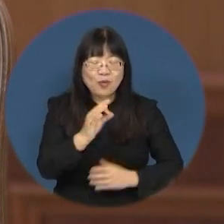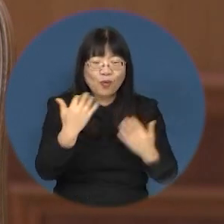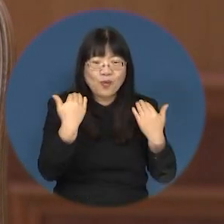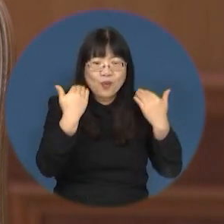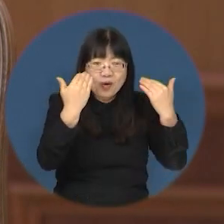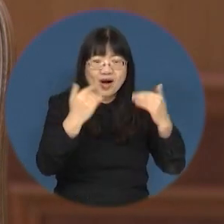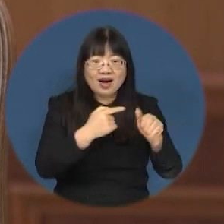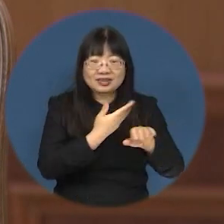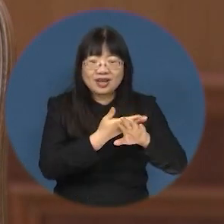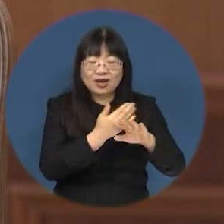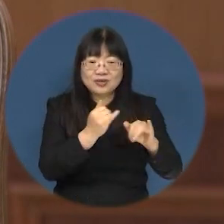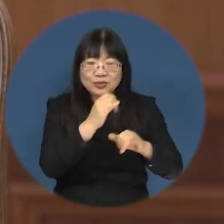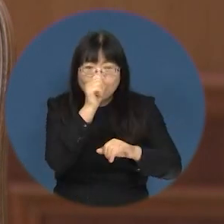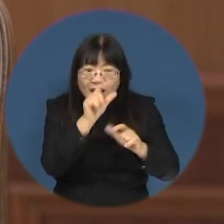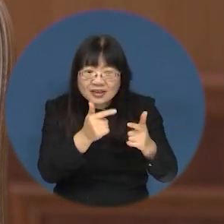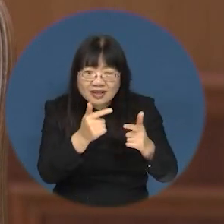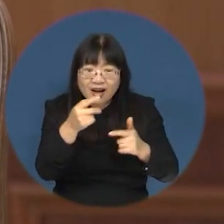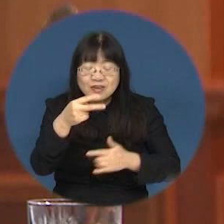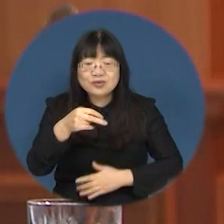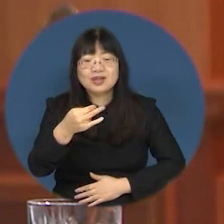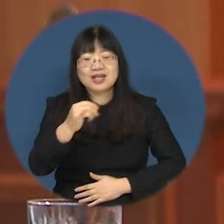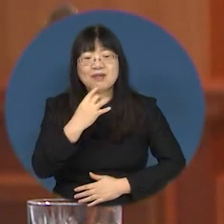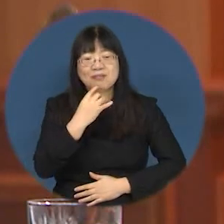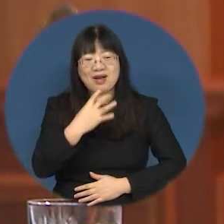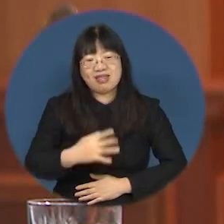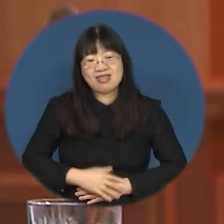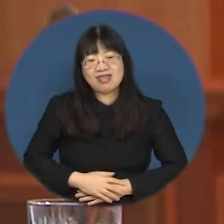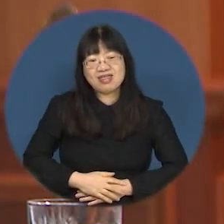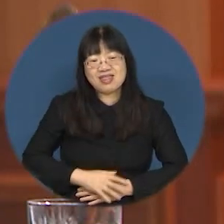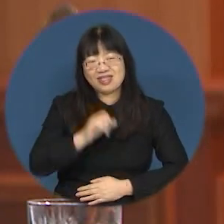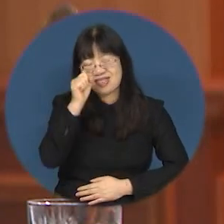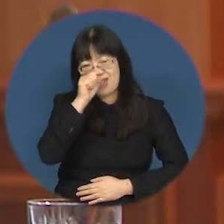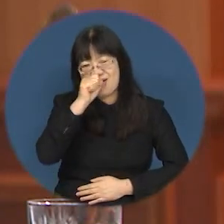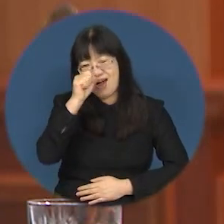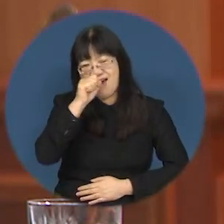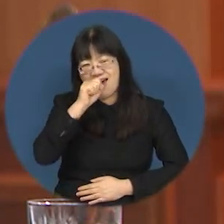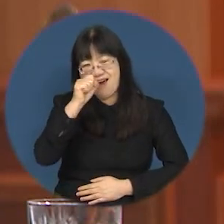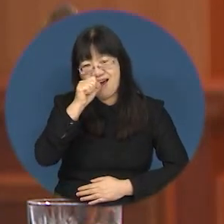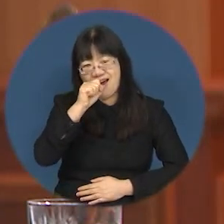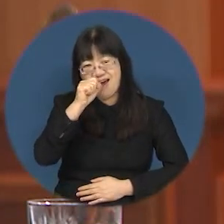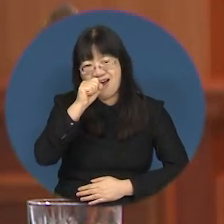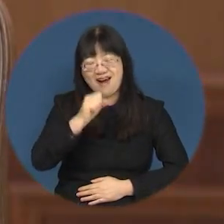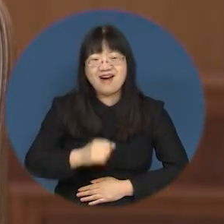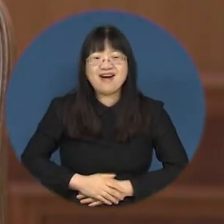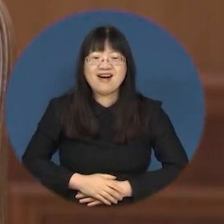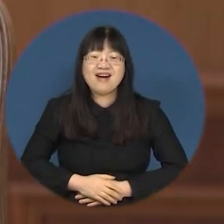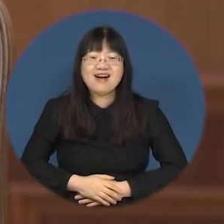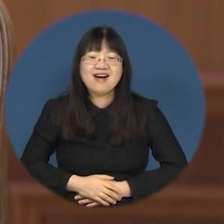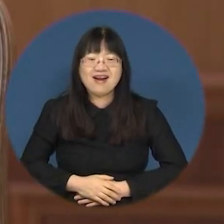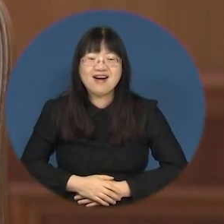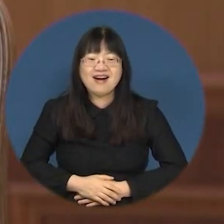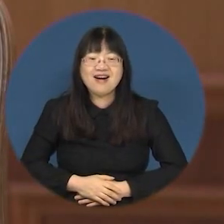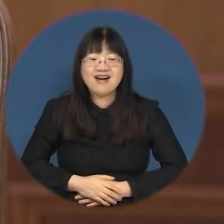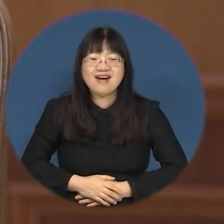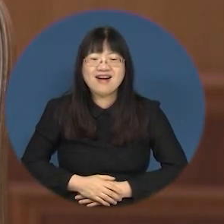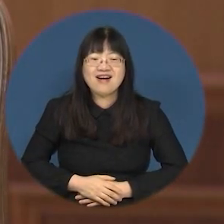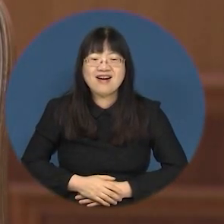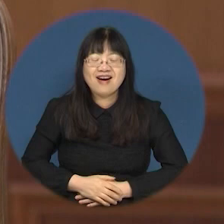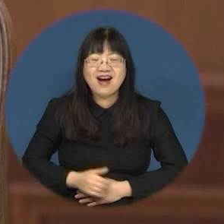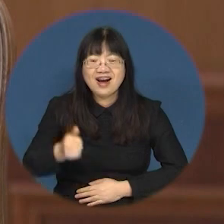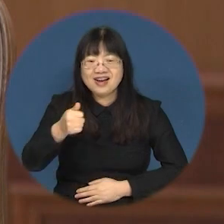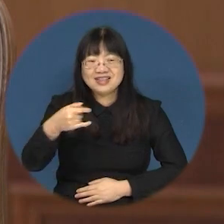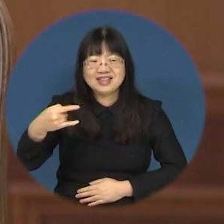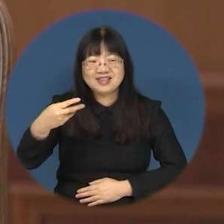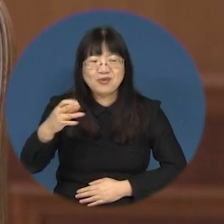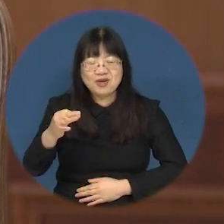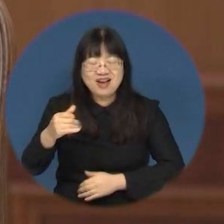사람을 좋아하는 것이 아니라 딱 둘리만 예, 네, 좋아하는 거예요. 그래서 예. 그런 데서 오는 그 불의 파함들이 굉장히 이 집안에 또